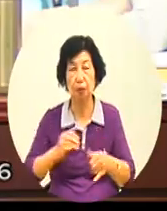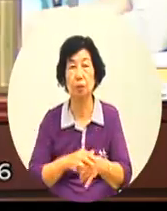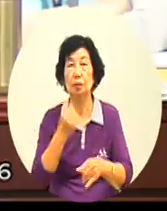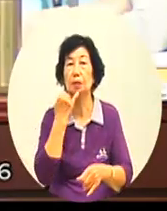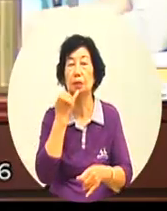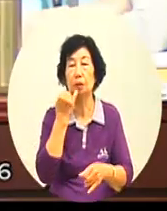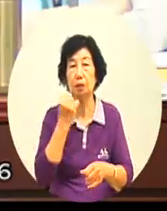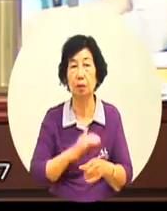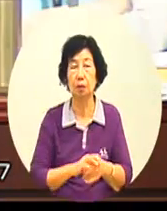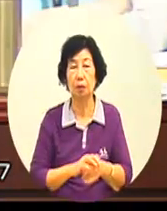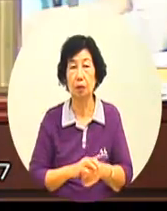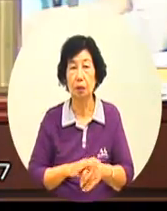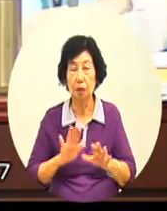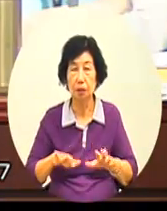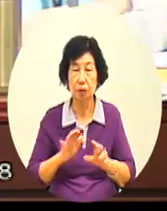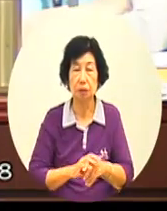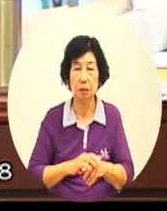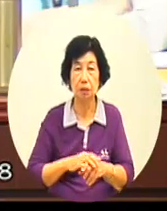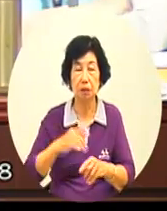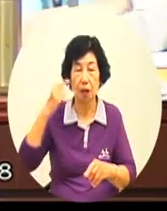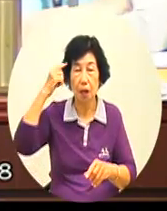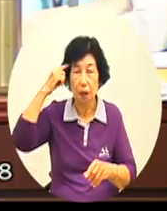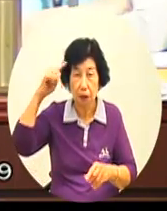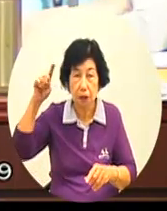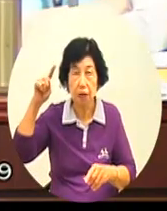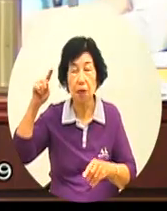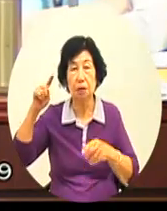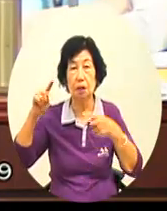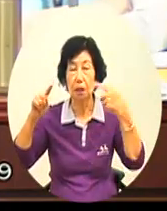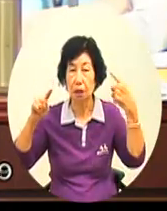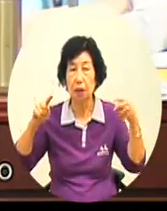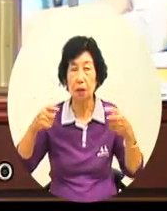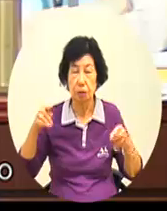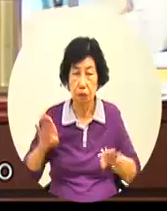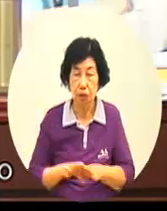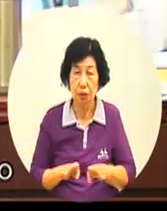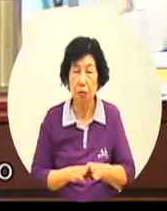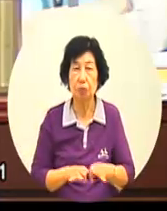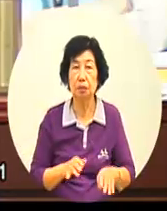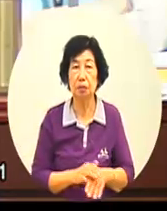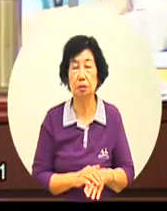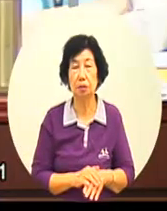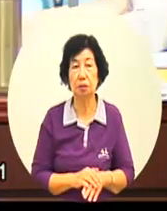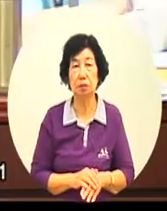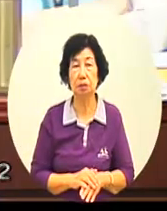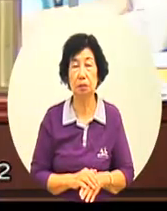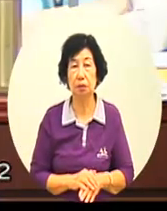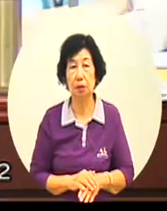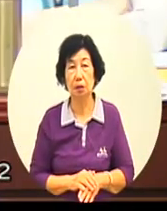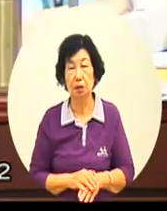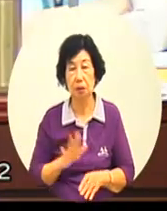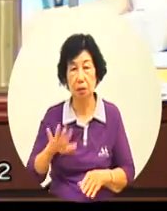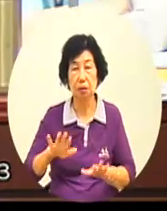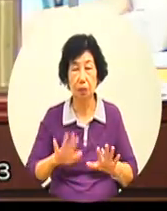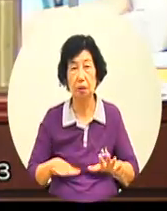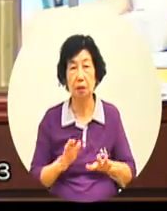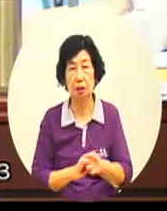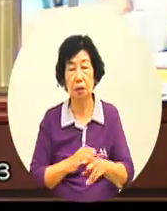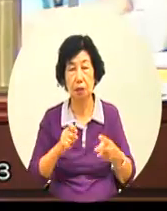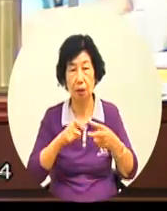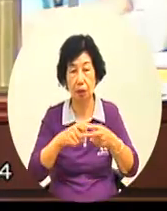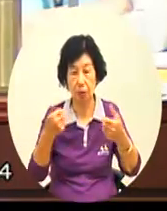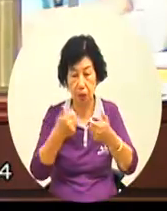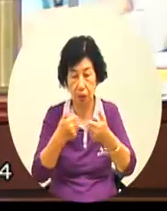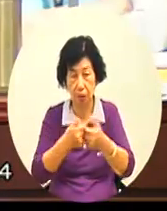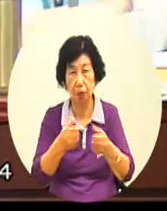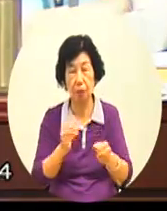提到一例一休劳基法最新的修订法令的部分，我们也在，其实我们在很多的工会的劳教，我们的同